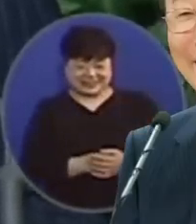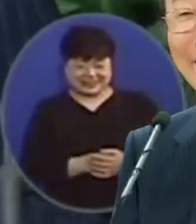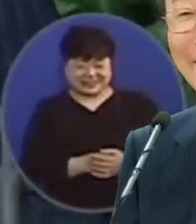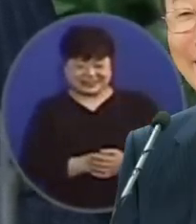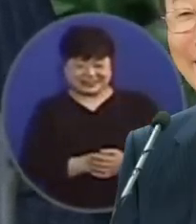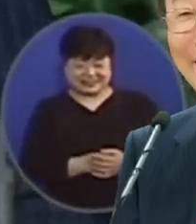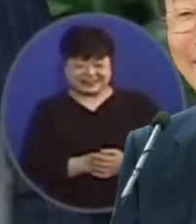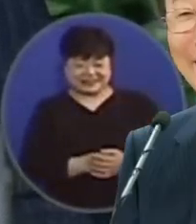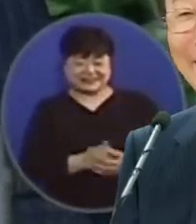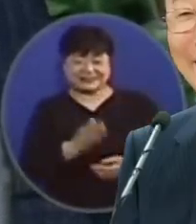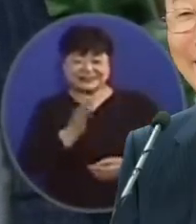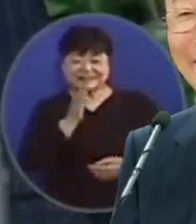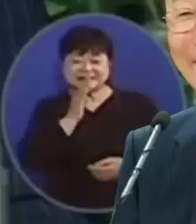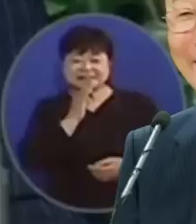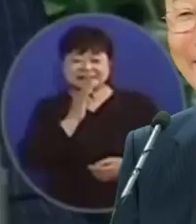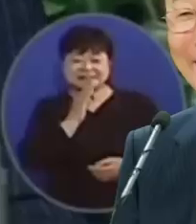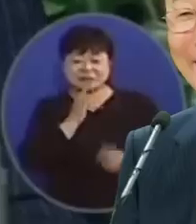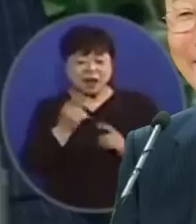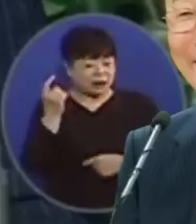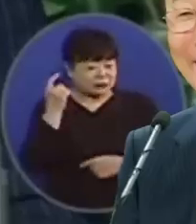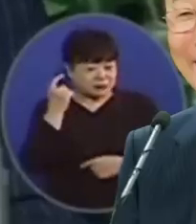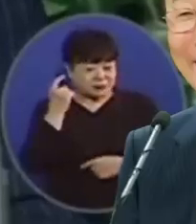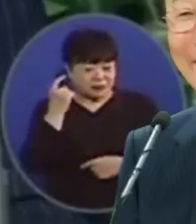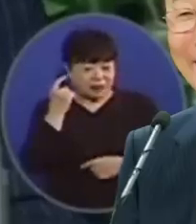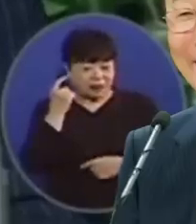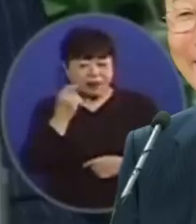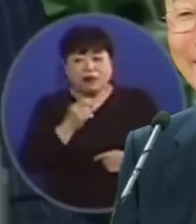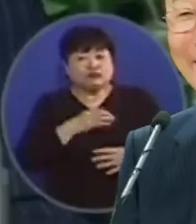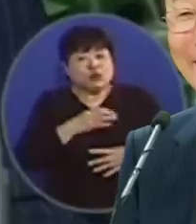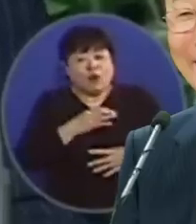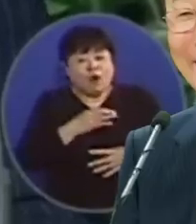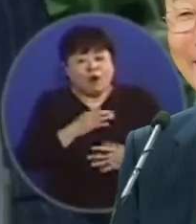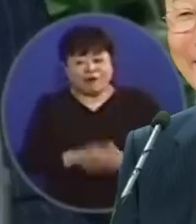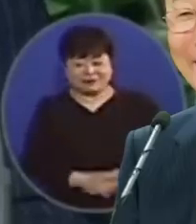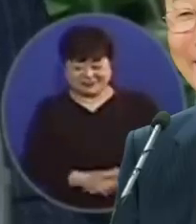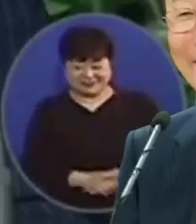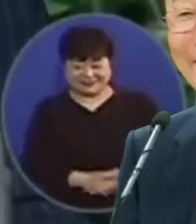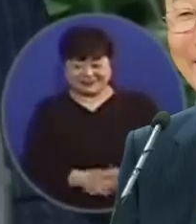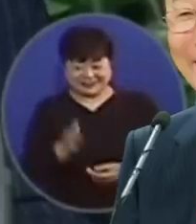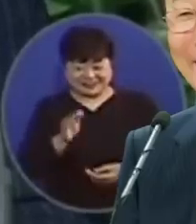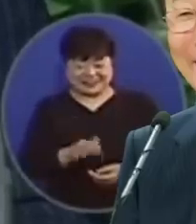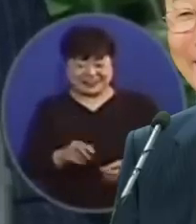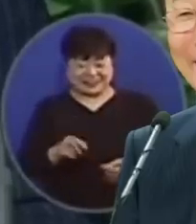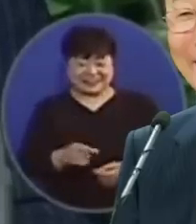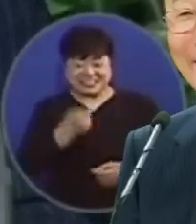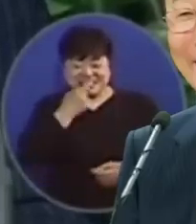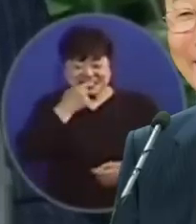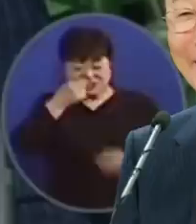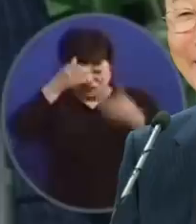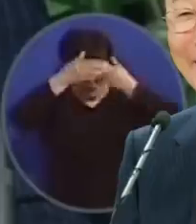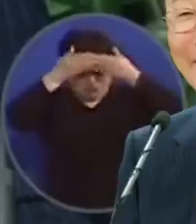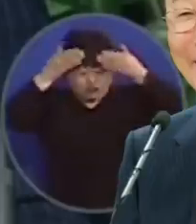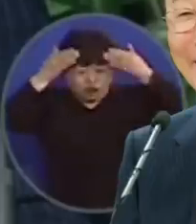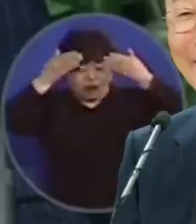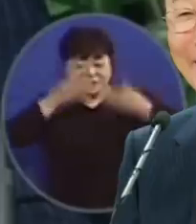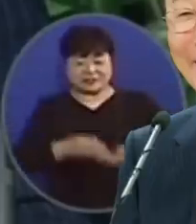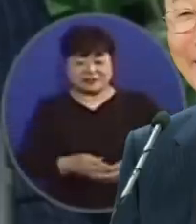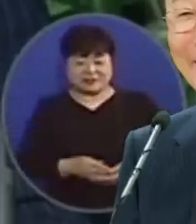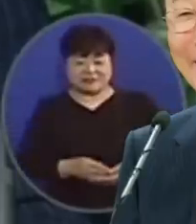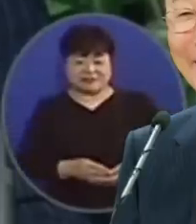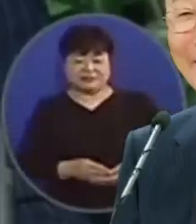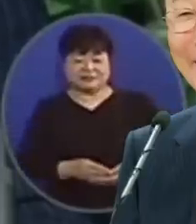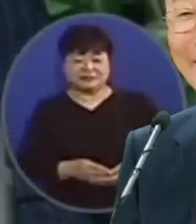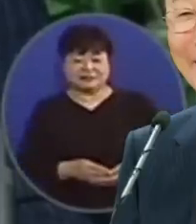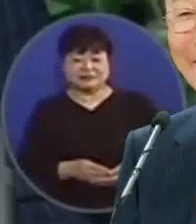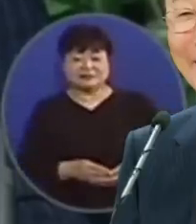아, 그래가지고서 그 이야기를 자꾸 하시니까 얼마나 무섭습니까? 그러나 실제로 힌두교에서는 업보를 말하지